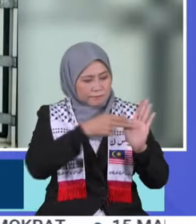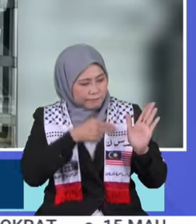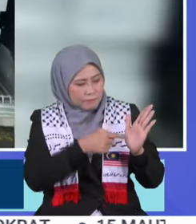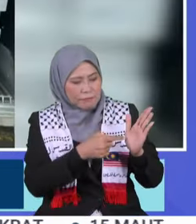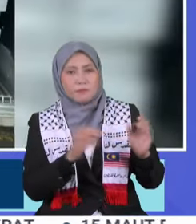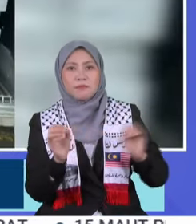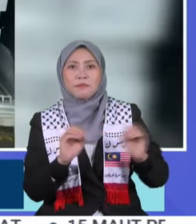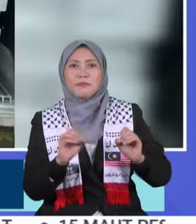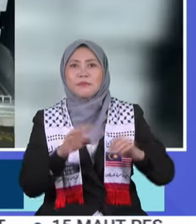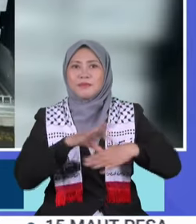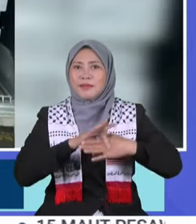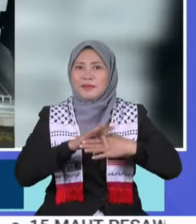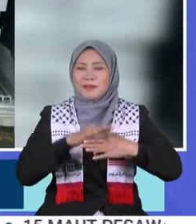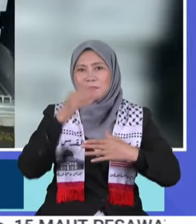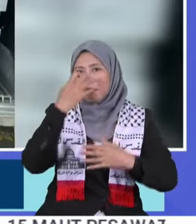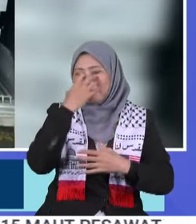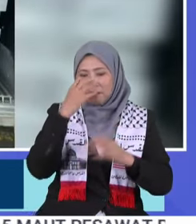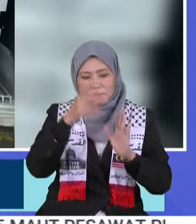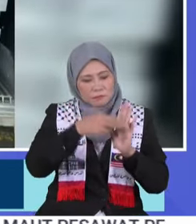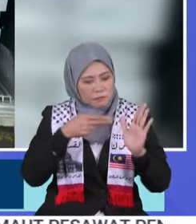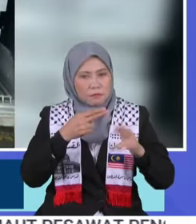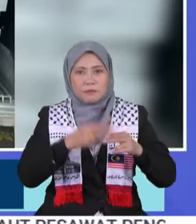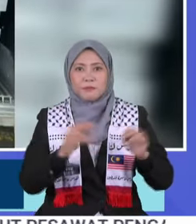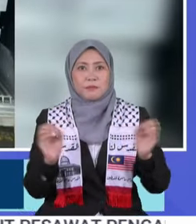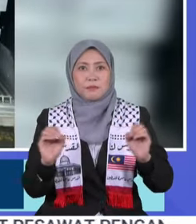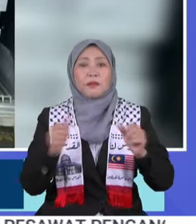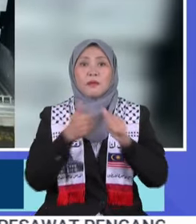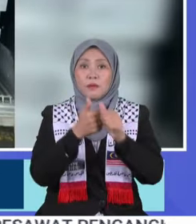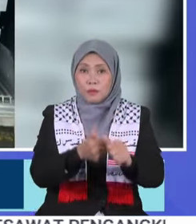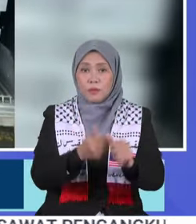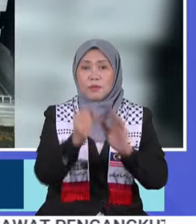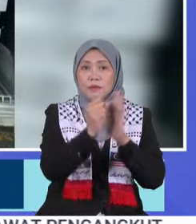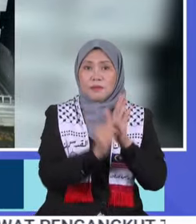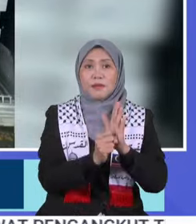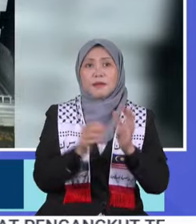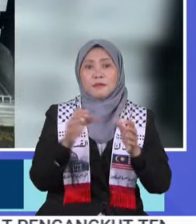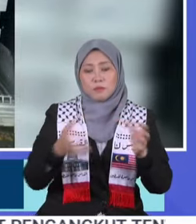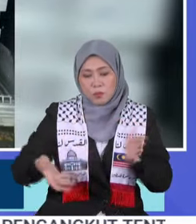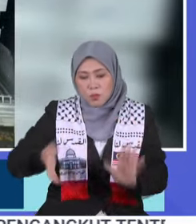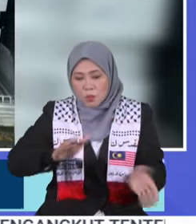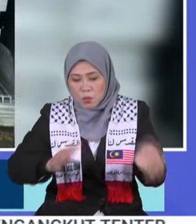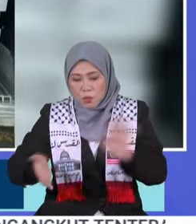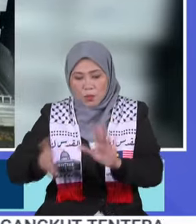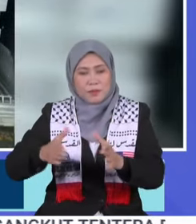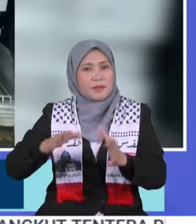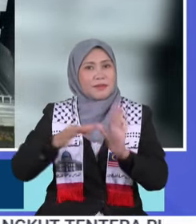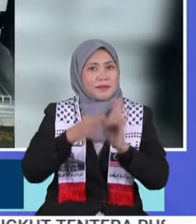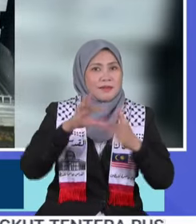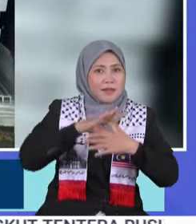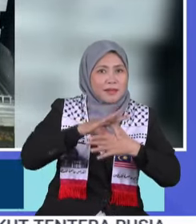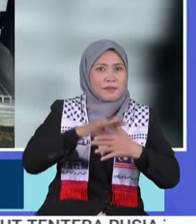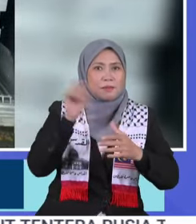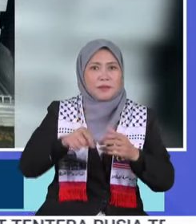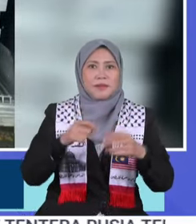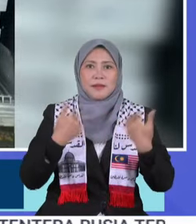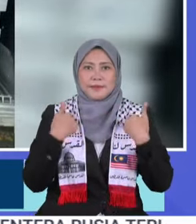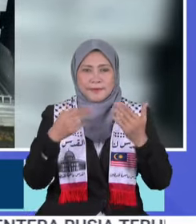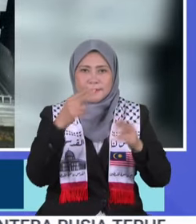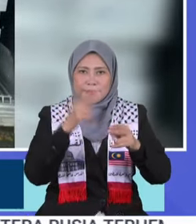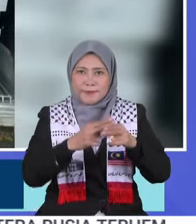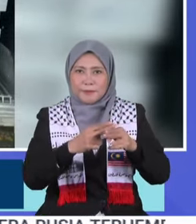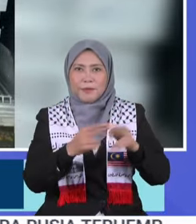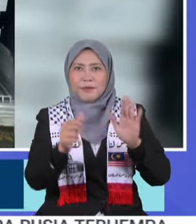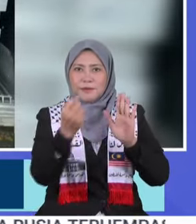setiap bungkusan daging khinzir tersebut. Mengikut syarat permit, setiap bungkusan daging hendaklah dilabel dengan meletakkan butiran seperti